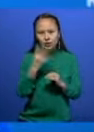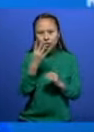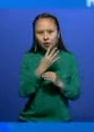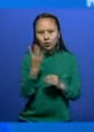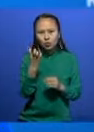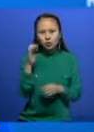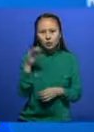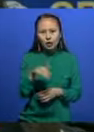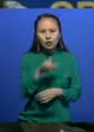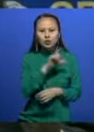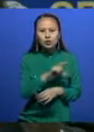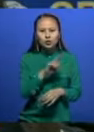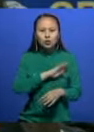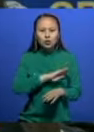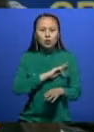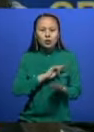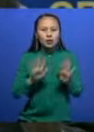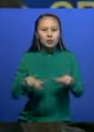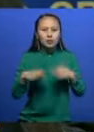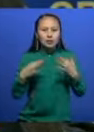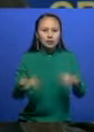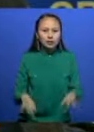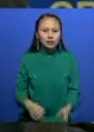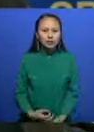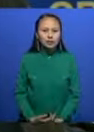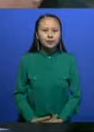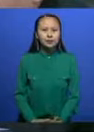4 жылда 400 мың адамға жұмыс орны ашылмақ.